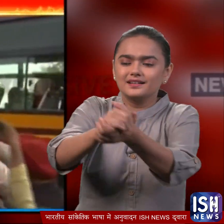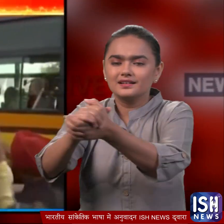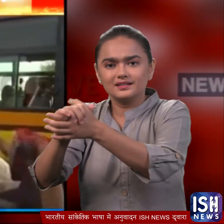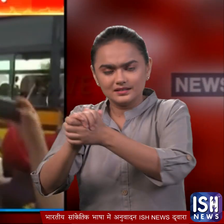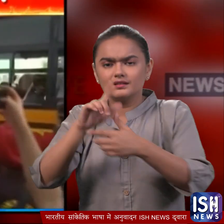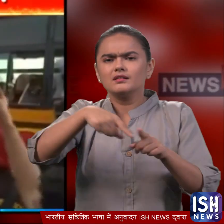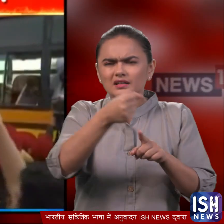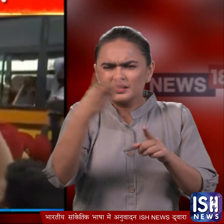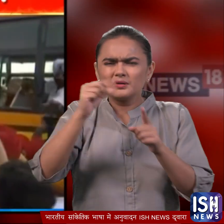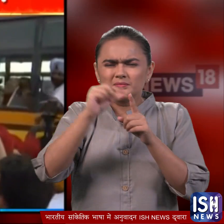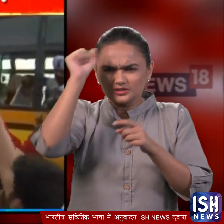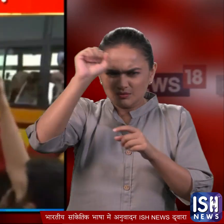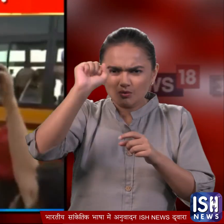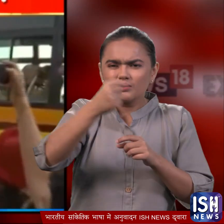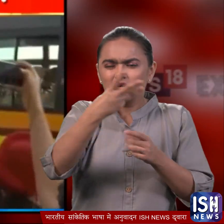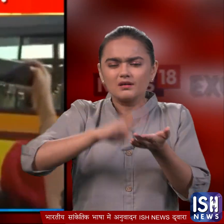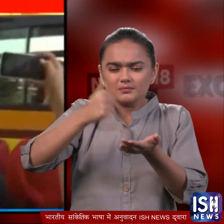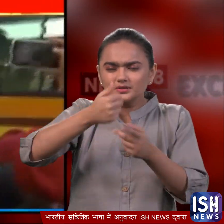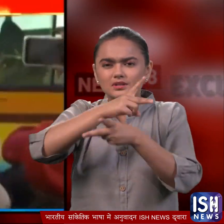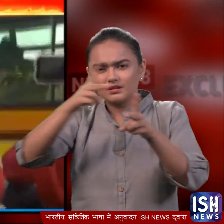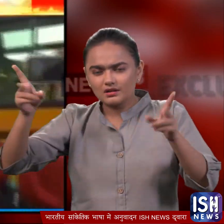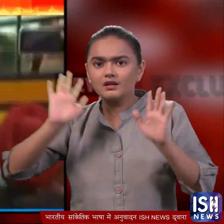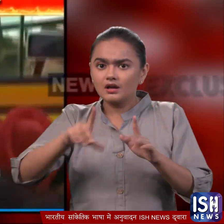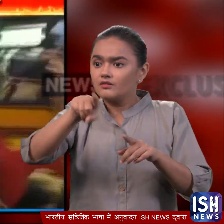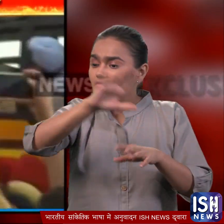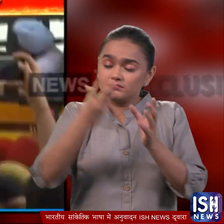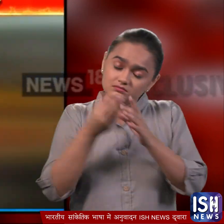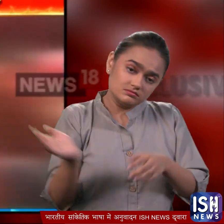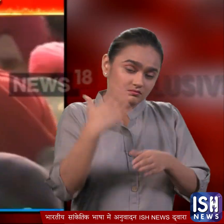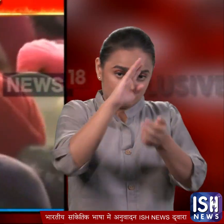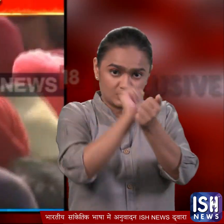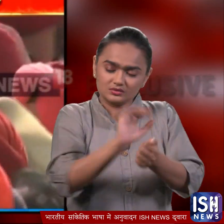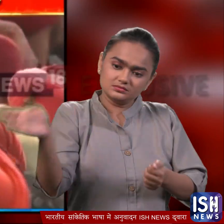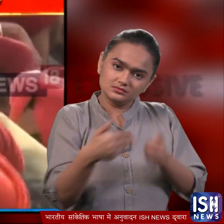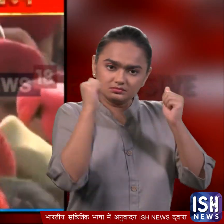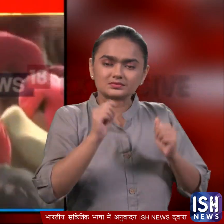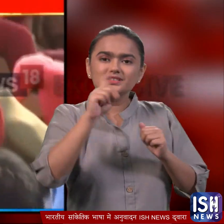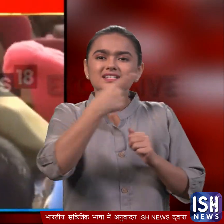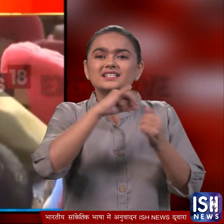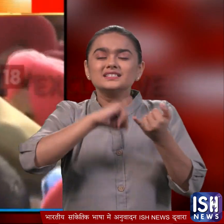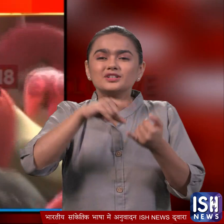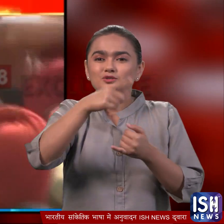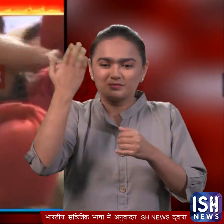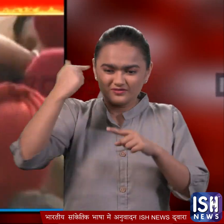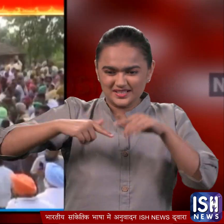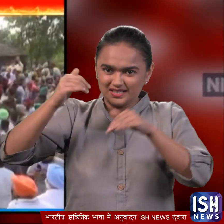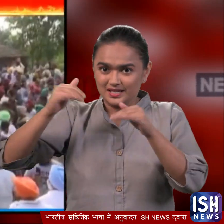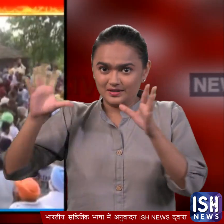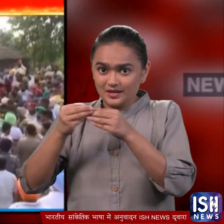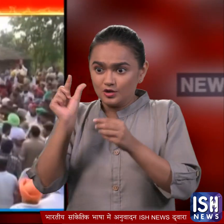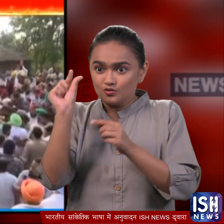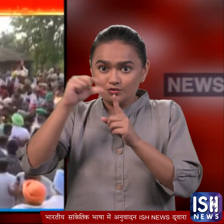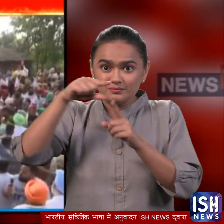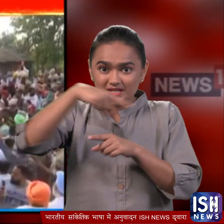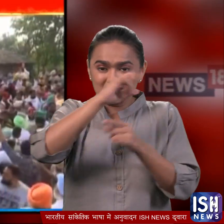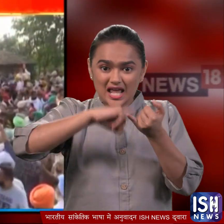अलावा पंजाब के कई मंत्रियों और कांग्रेस नेताओं को भी पुलिस बस में बिठाकर साथ ले गई। इससे पहले सिद्धू पंजाब कांग्रेस के नेताओं के साथ जैसे ही